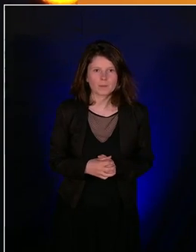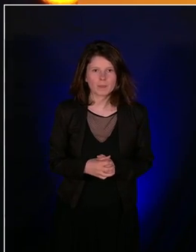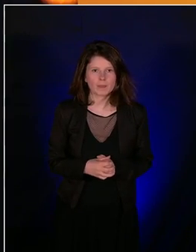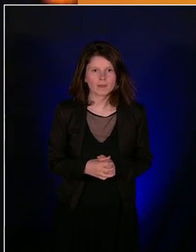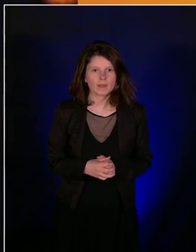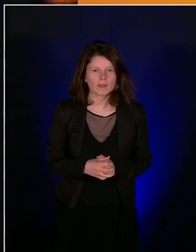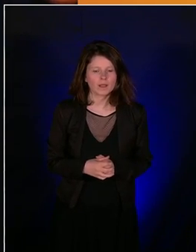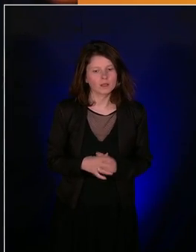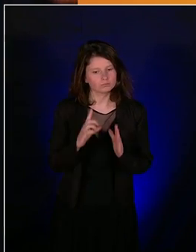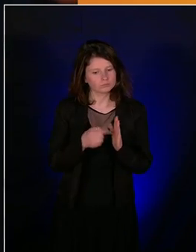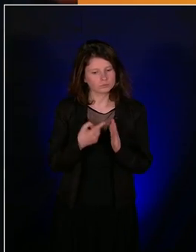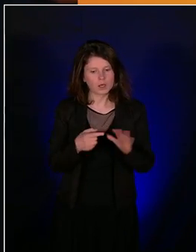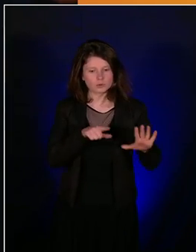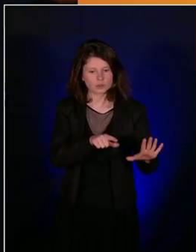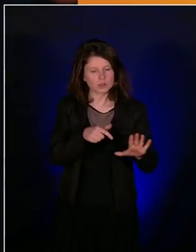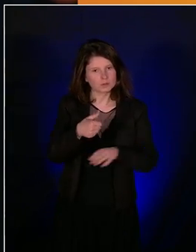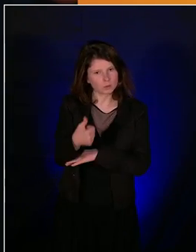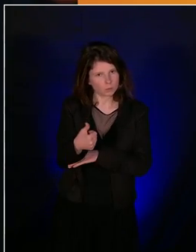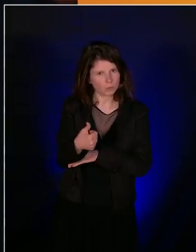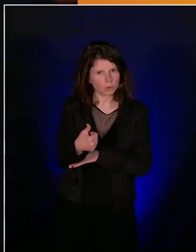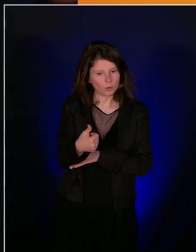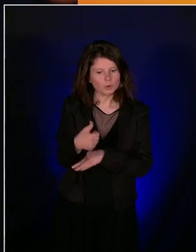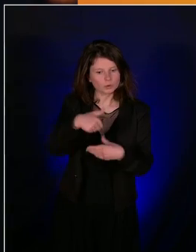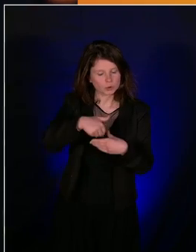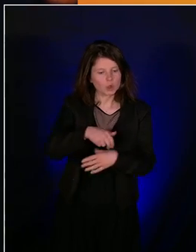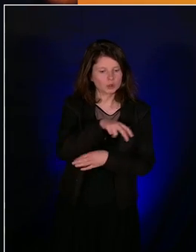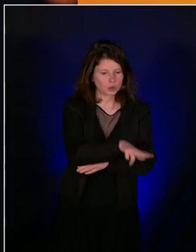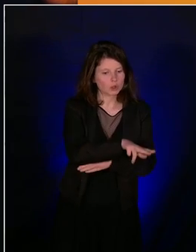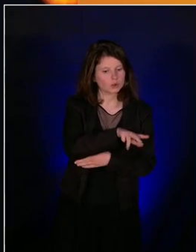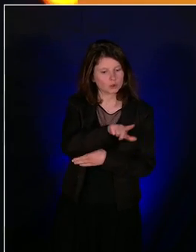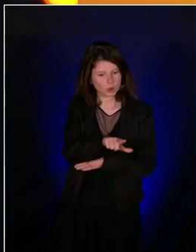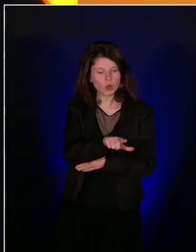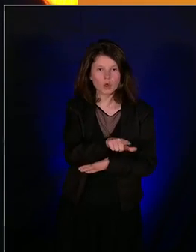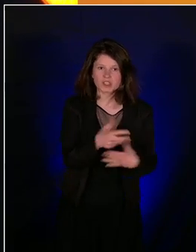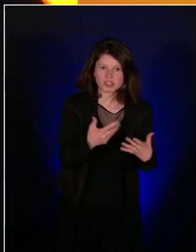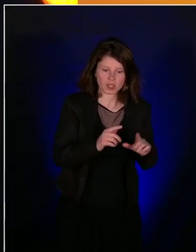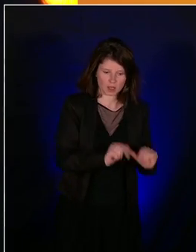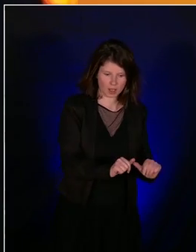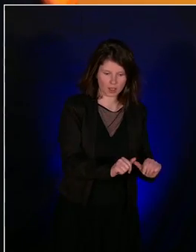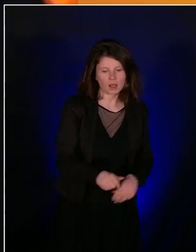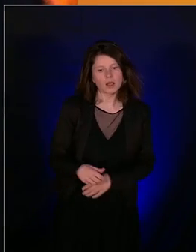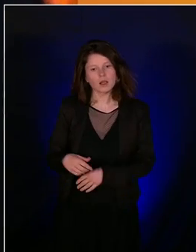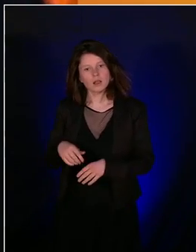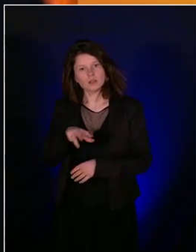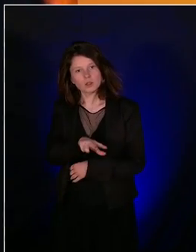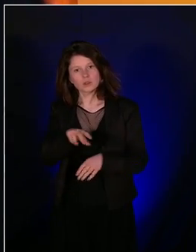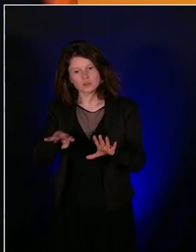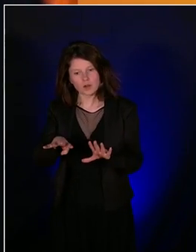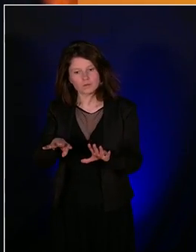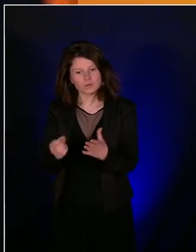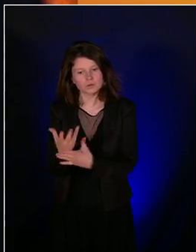71 32 sortants et 39 nouveaux ce qui de fait entraînera aussi un